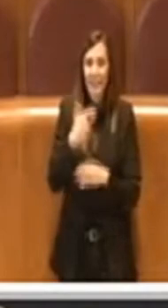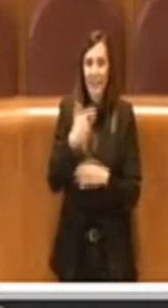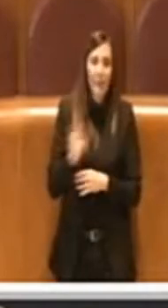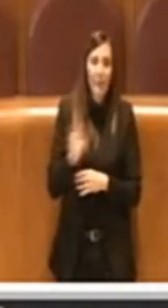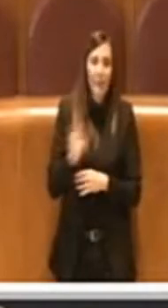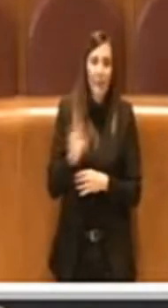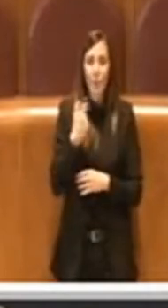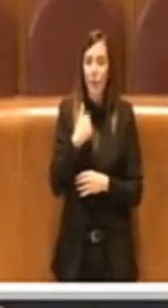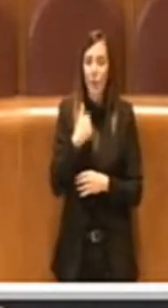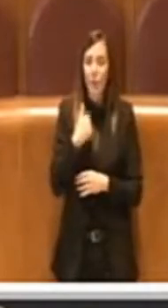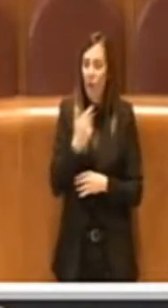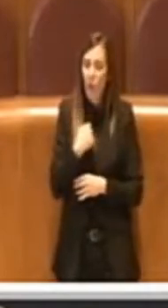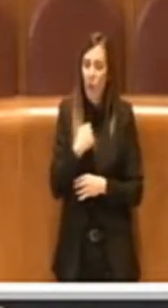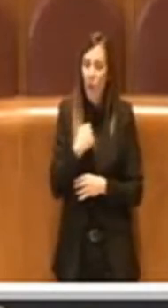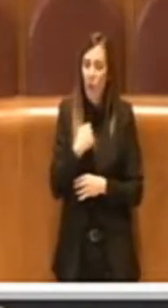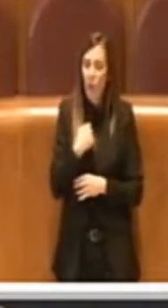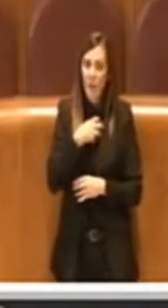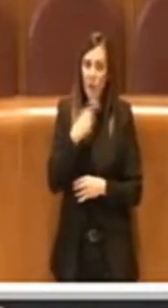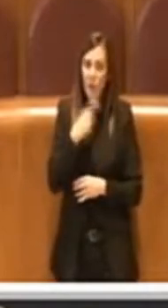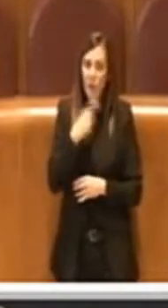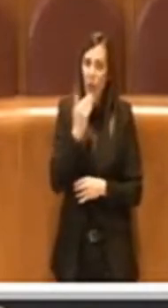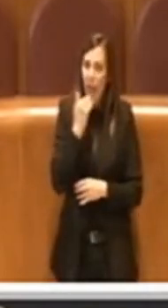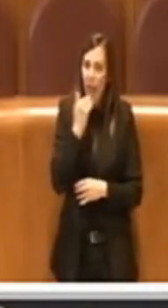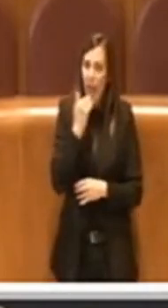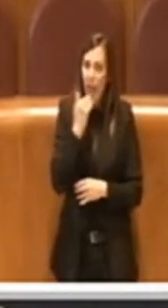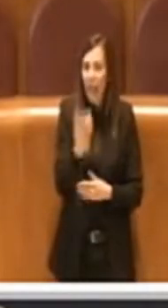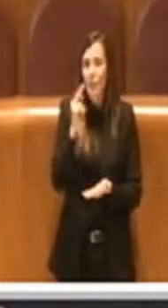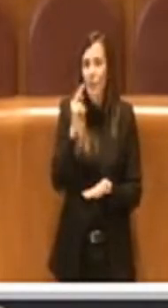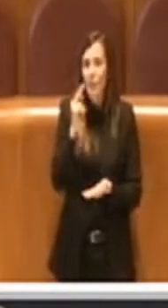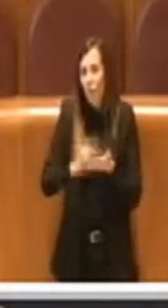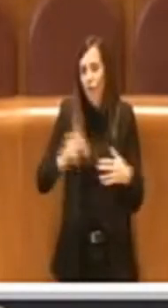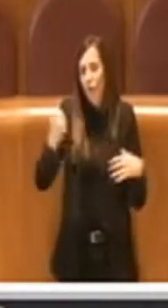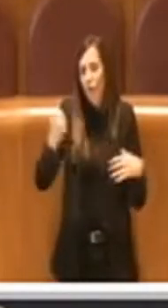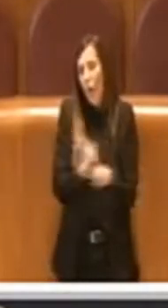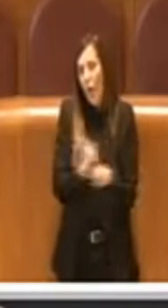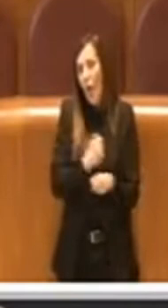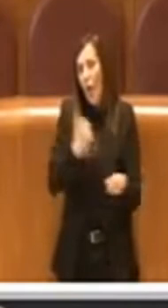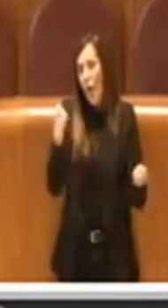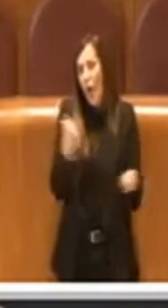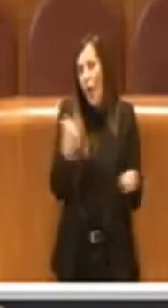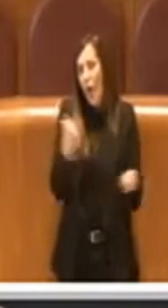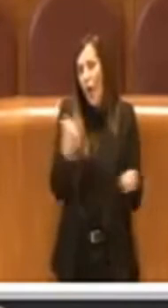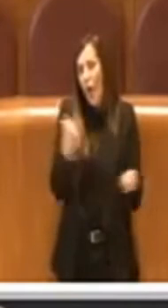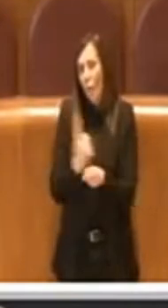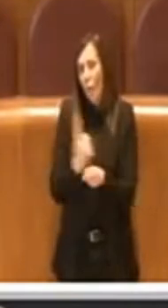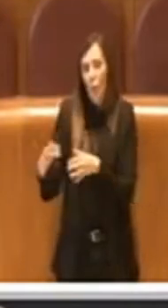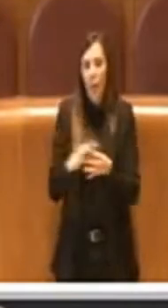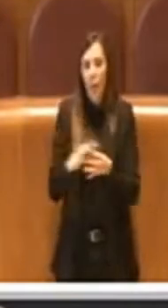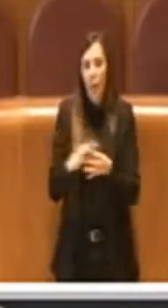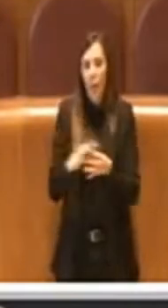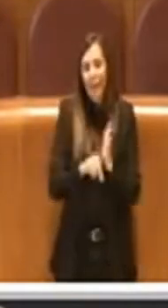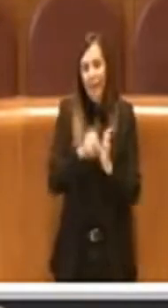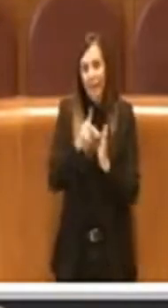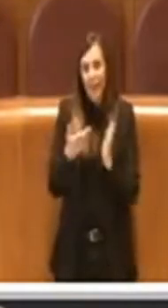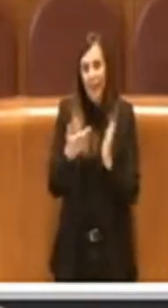volevo ringraziare l'assessore e gli uffici per tutto il lavoro svolto per queste delibere. E